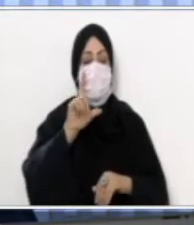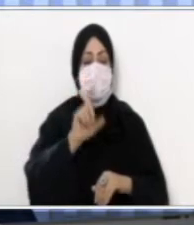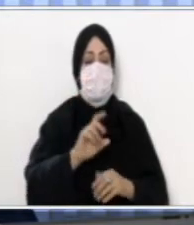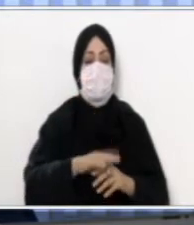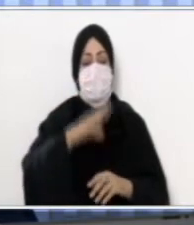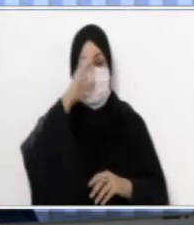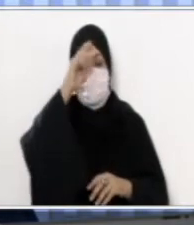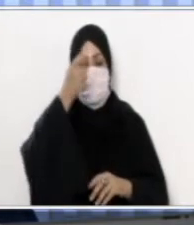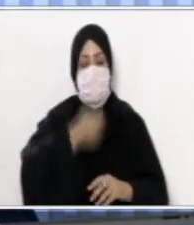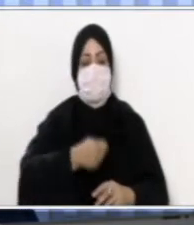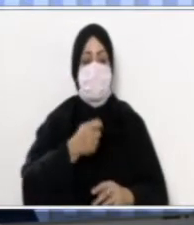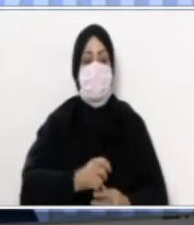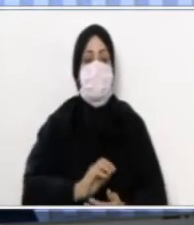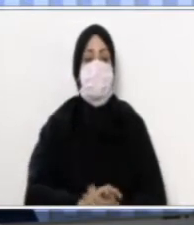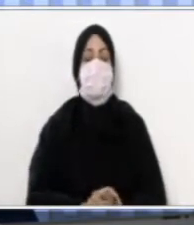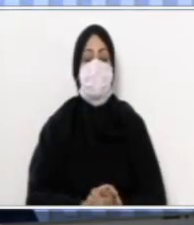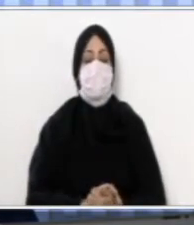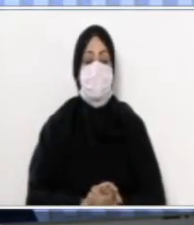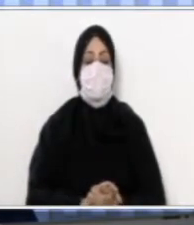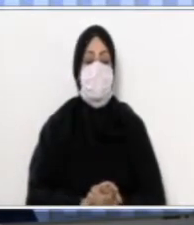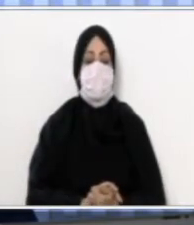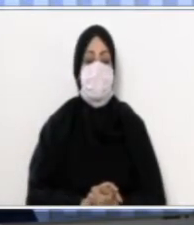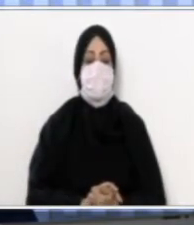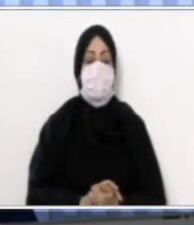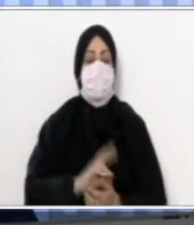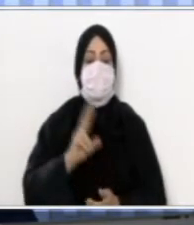عندنا سؤال لو سمحت. تفضل يا أخ خالد تفضل.